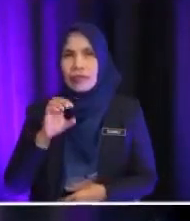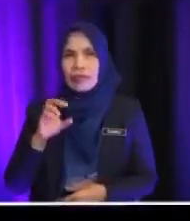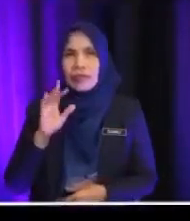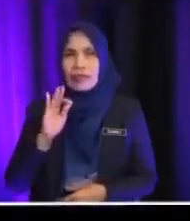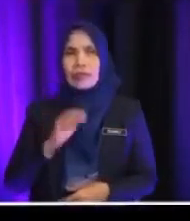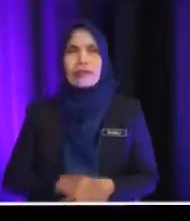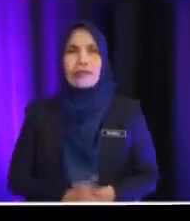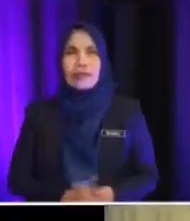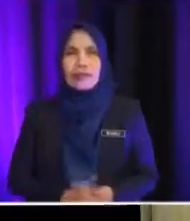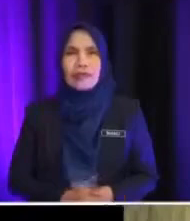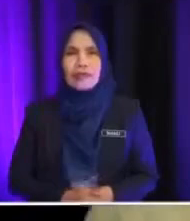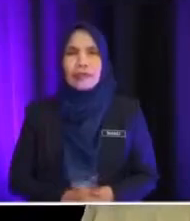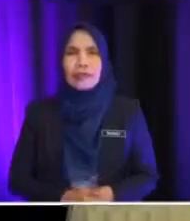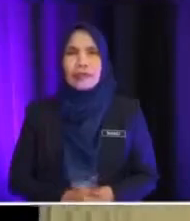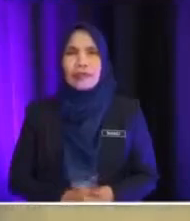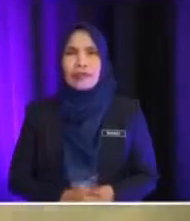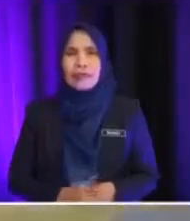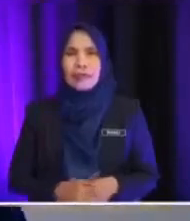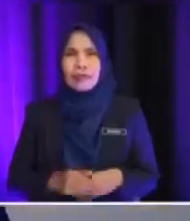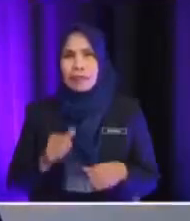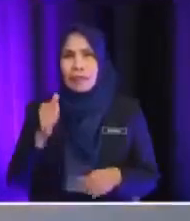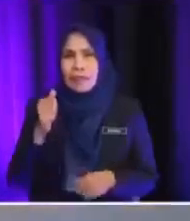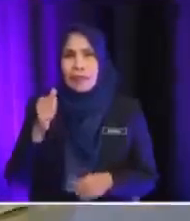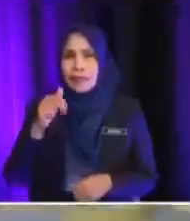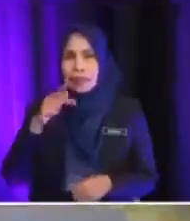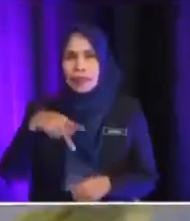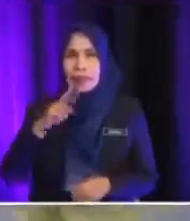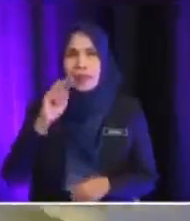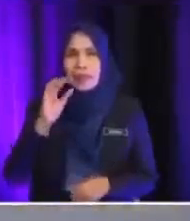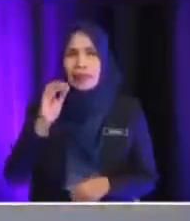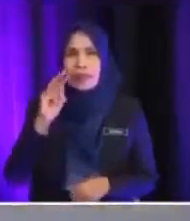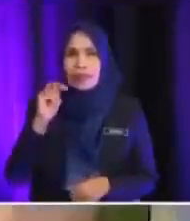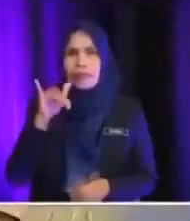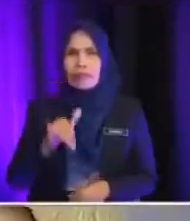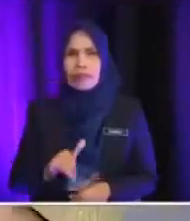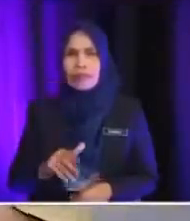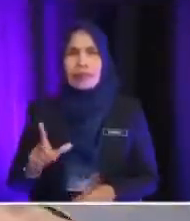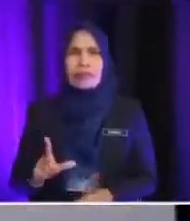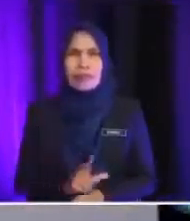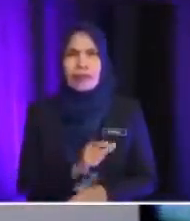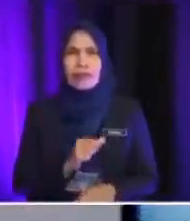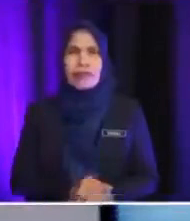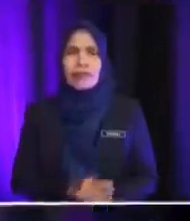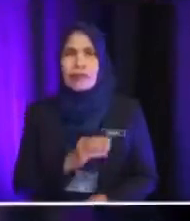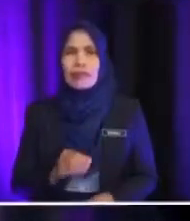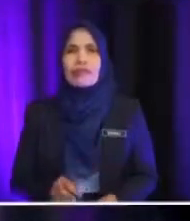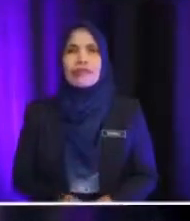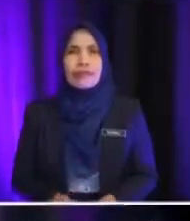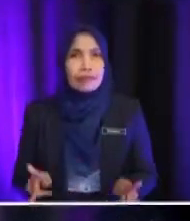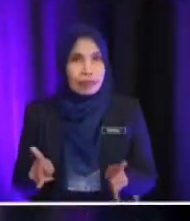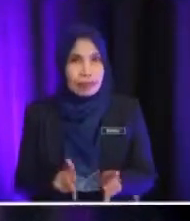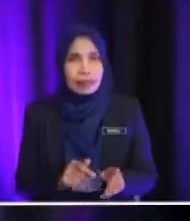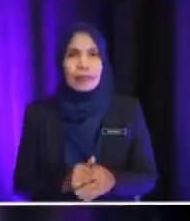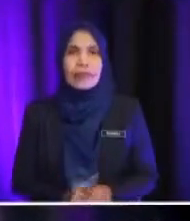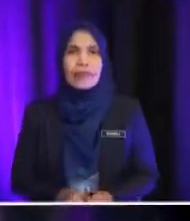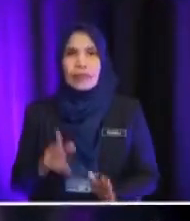yang lengkap dan juga memakai kasut keselamatan. Okey, okay. Itu yang paling utama. Macam Ria pun dah pakai apron ya. Ya, betul. Ria pun dah pakai apron.